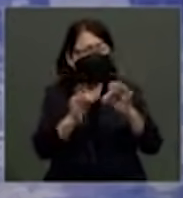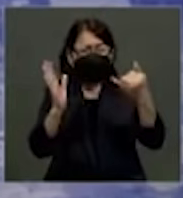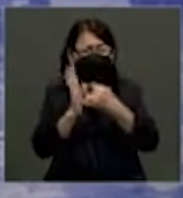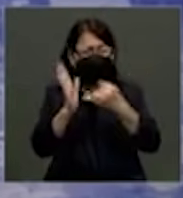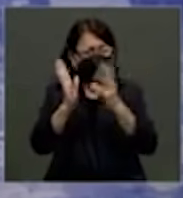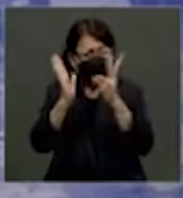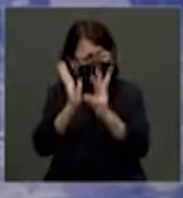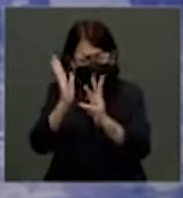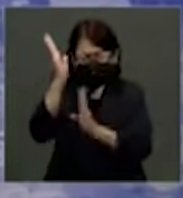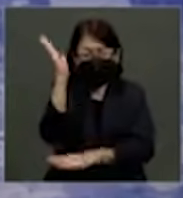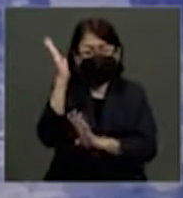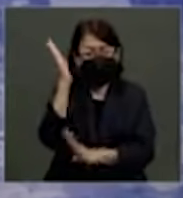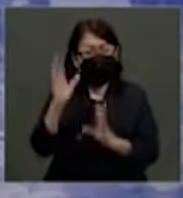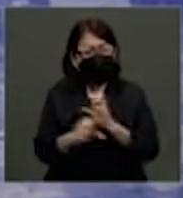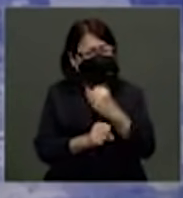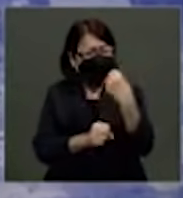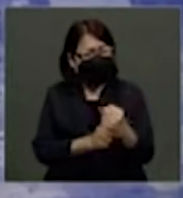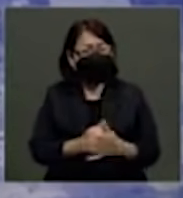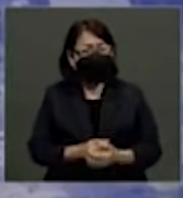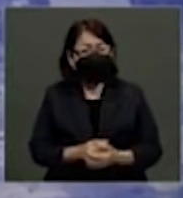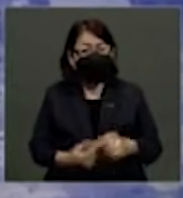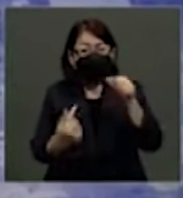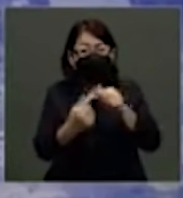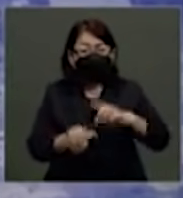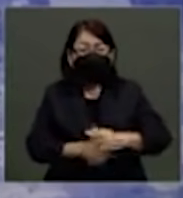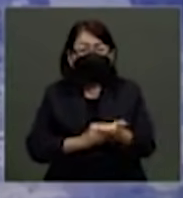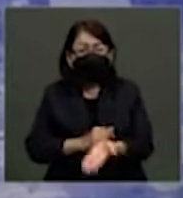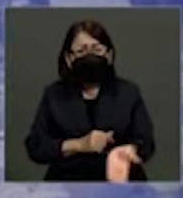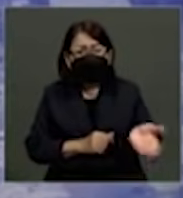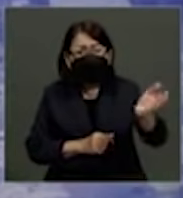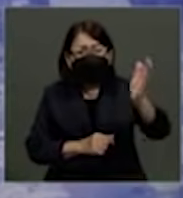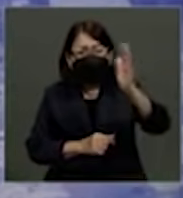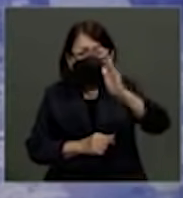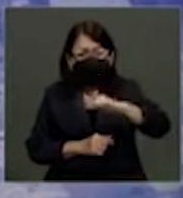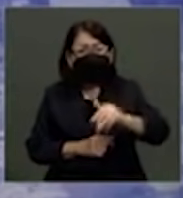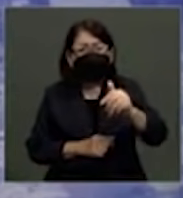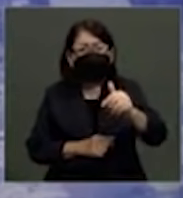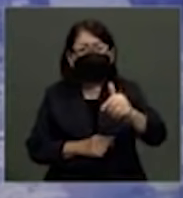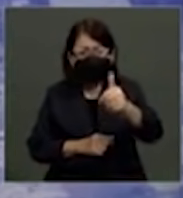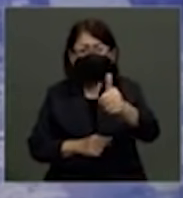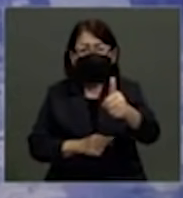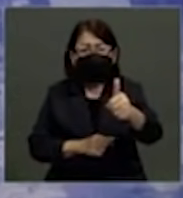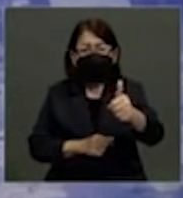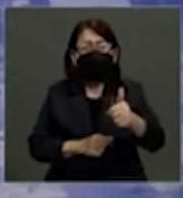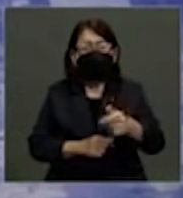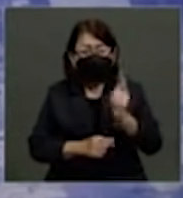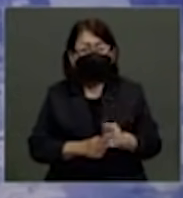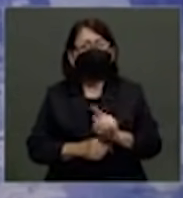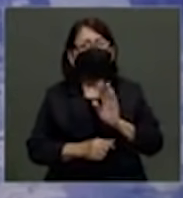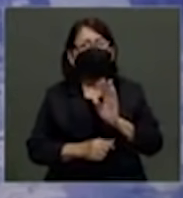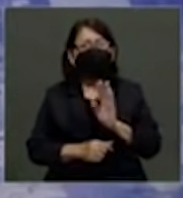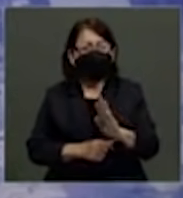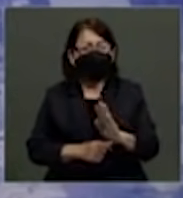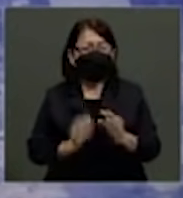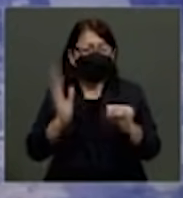เดินทางเนี่ยก็จะมีประเด็นก็คือประมาณ10จังหวัดนี้เท่านั้นนะครับแล้วก็เรื่องของเคอร์ฟิวเท่านั้นเพราะฉะนั้นจริงๆแล้วในช่วง